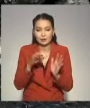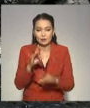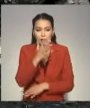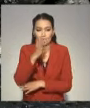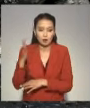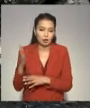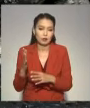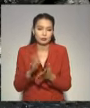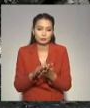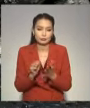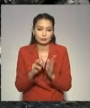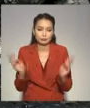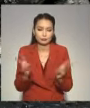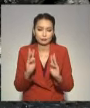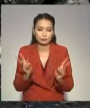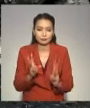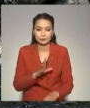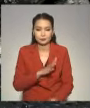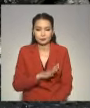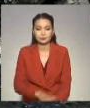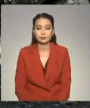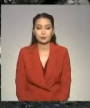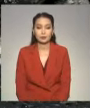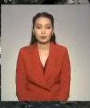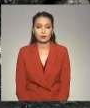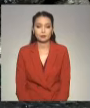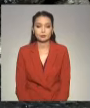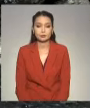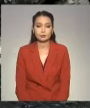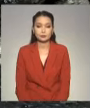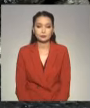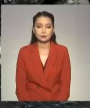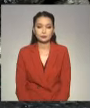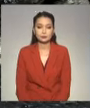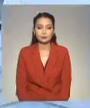күлге айналды. Абзал Құрманкин, Евгений Мутель, Астана Таймс, Петропавл.